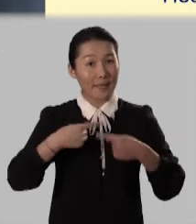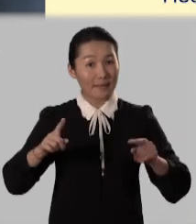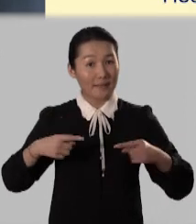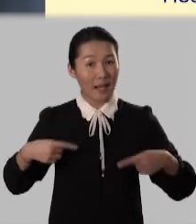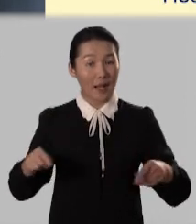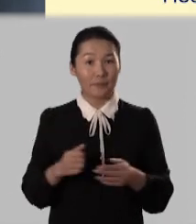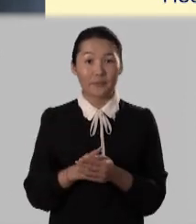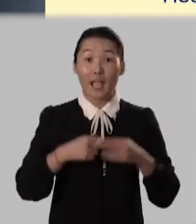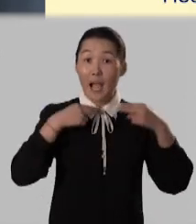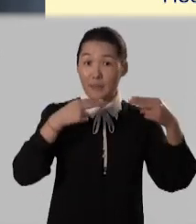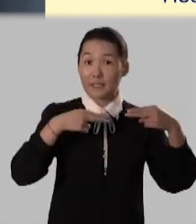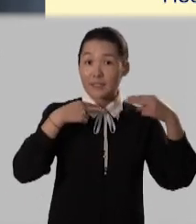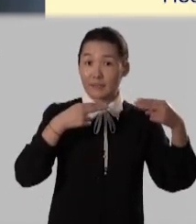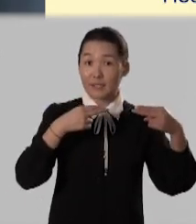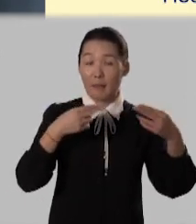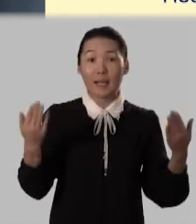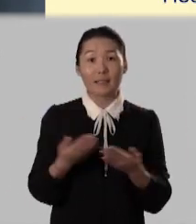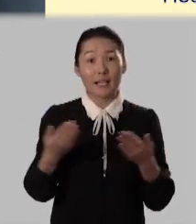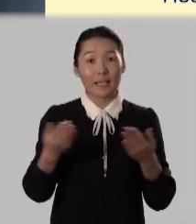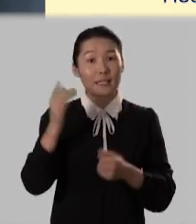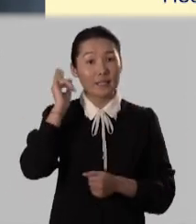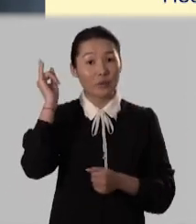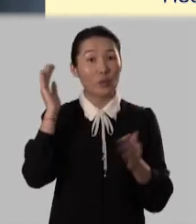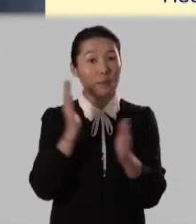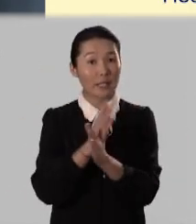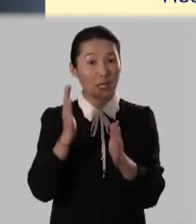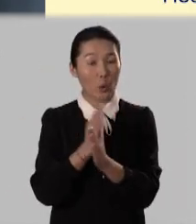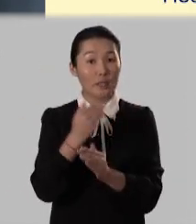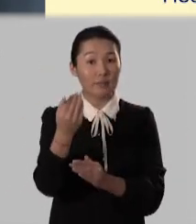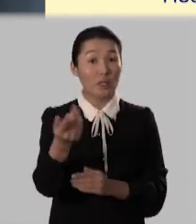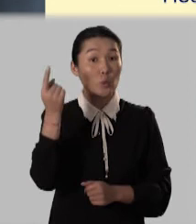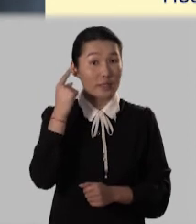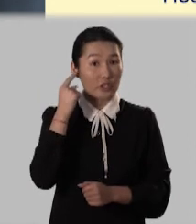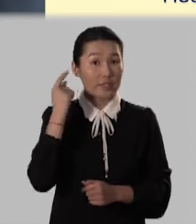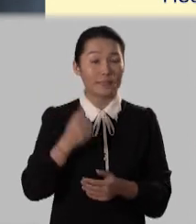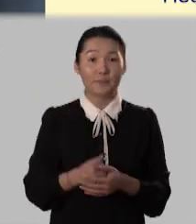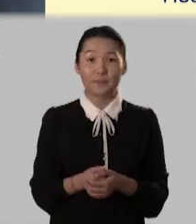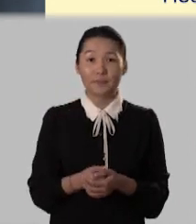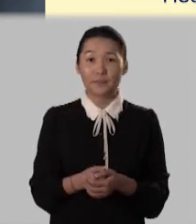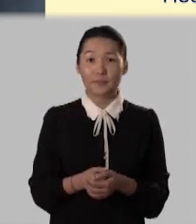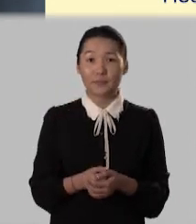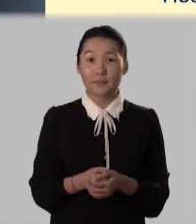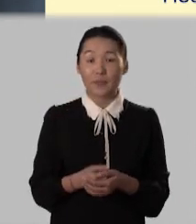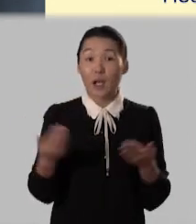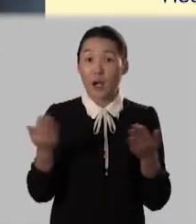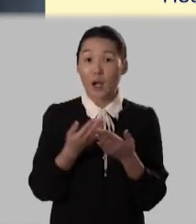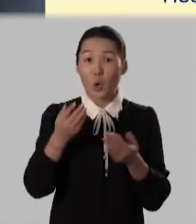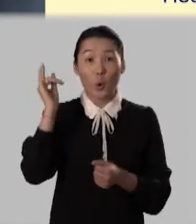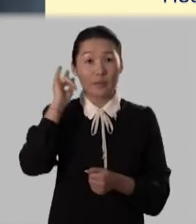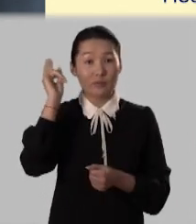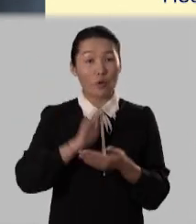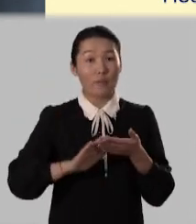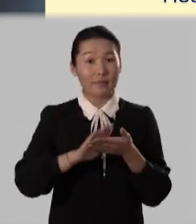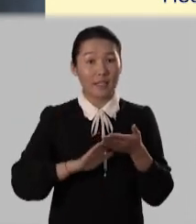обратите внимание какие звуки природы вы в ней услышите и какой звук повторяется